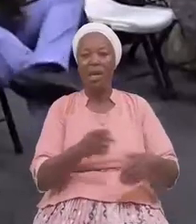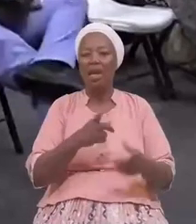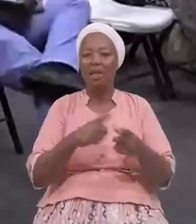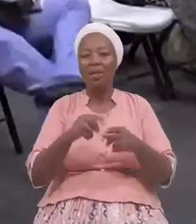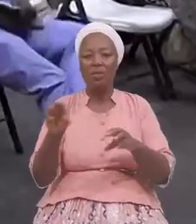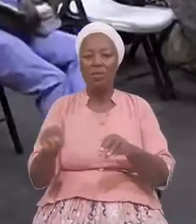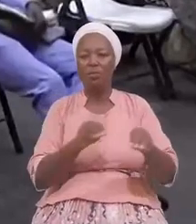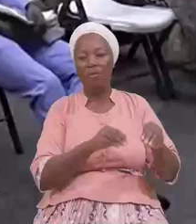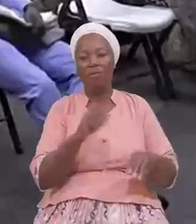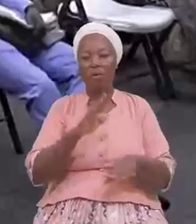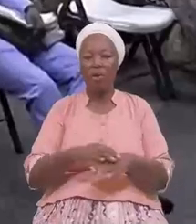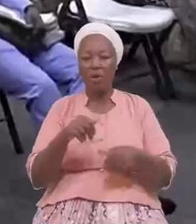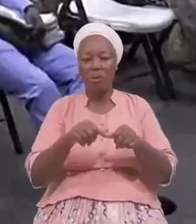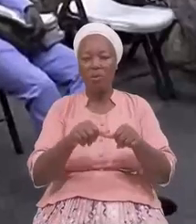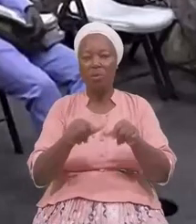faire avancer.